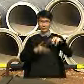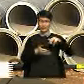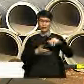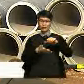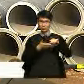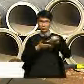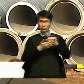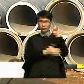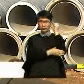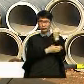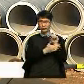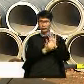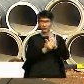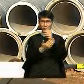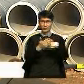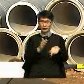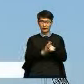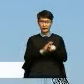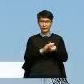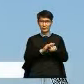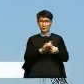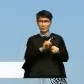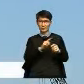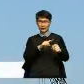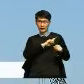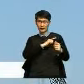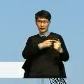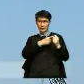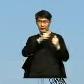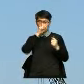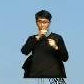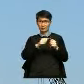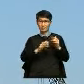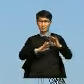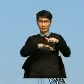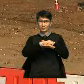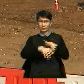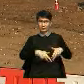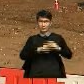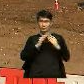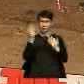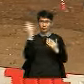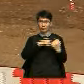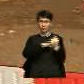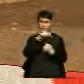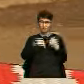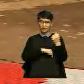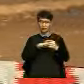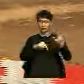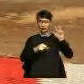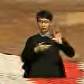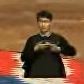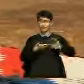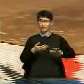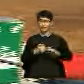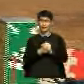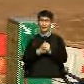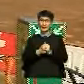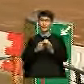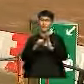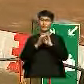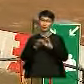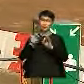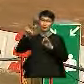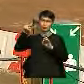물질 배출을 막기 위한 최신 설비를 갖추고 상시 측정을 통해 투명하게 운영될 것이라고 주장했습니다 이와